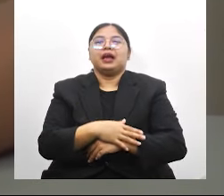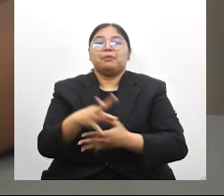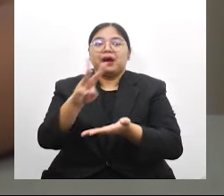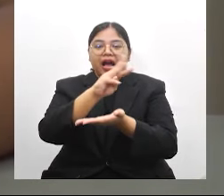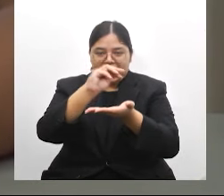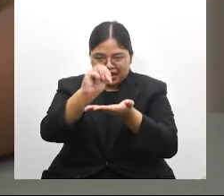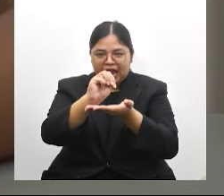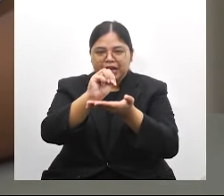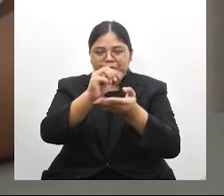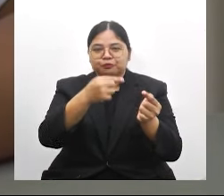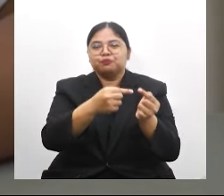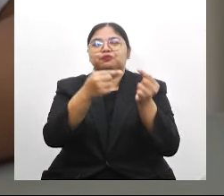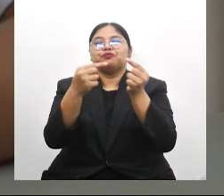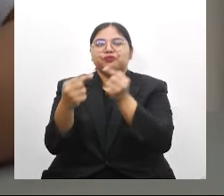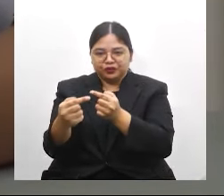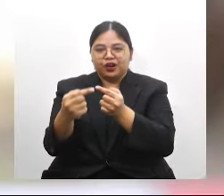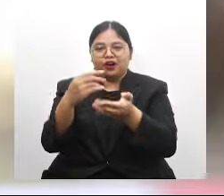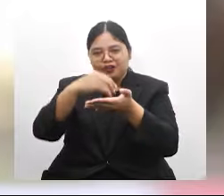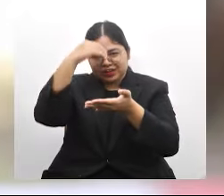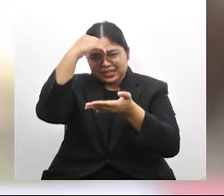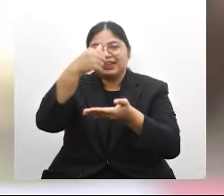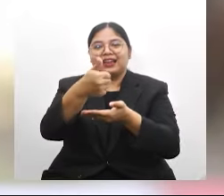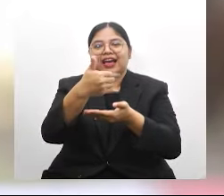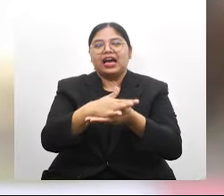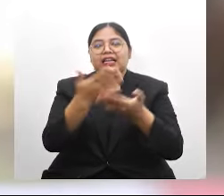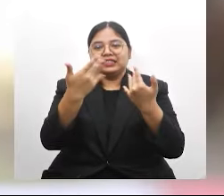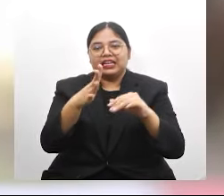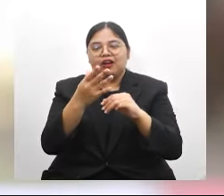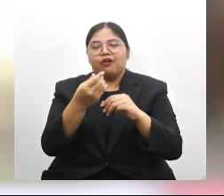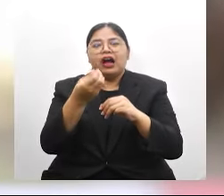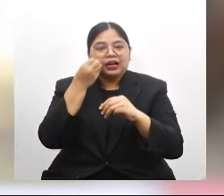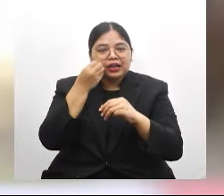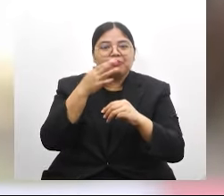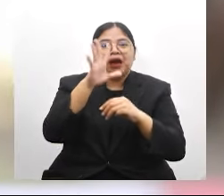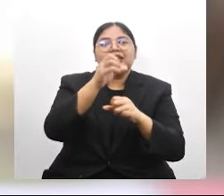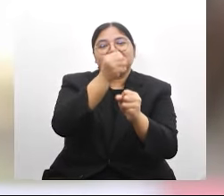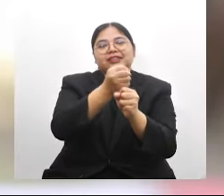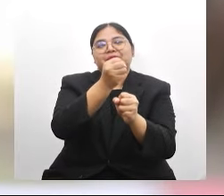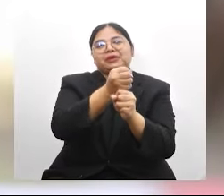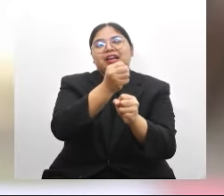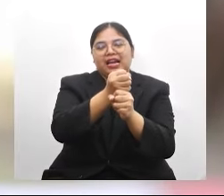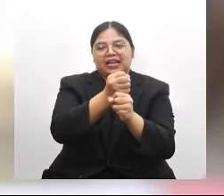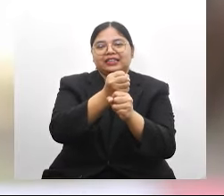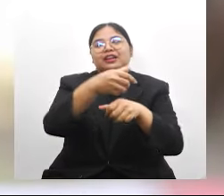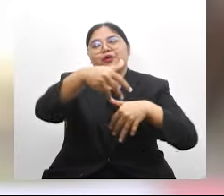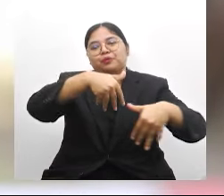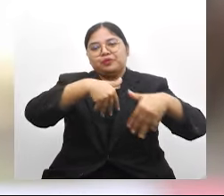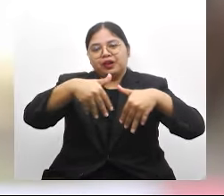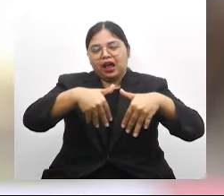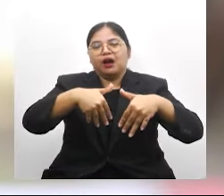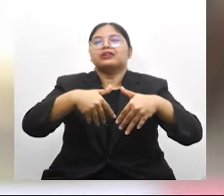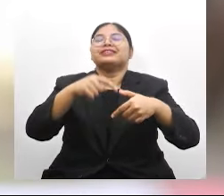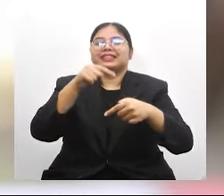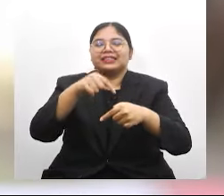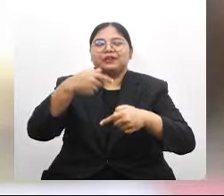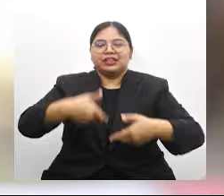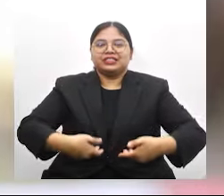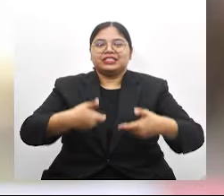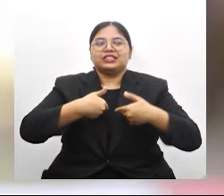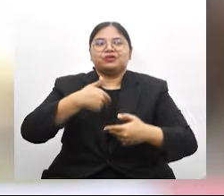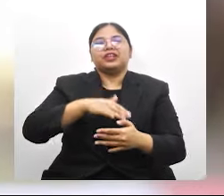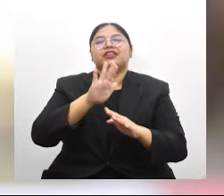ซึ่งเป็นมหาวิทยาลัยนะคะแล้วก็กลับมาทำงานในสถานประกอบการในชุมชนก็จะเป็นวงจรคุณภาพที่จะยกระดับชีวิต